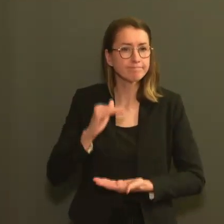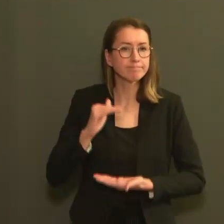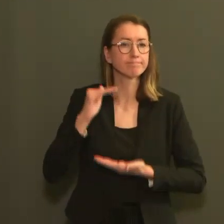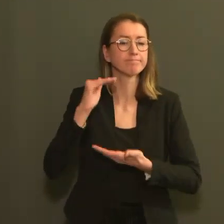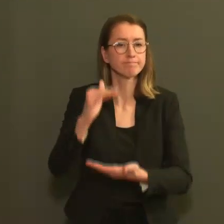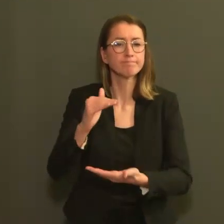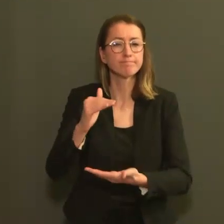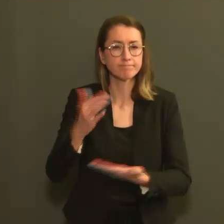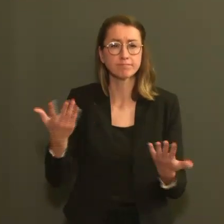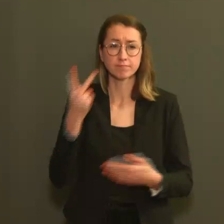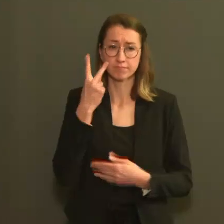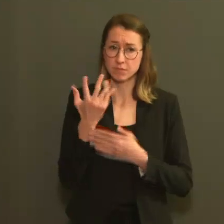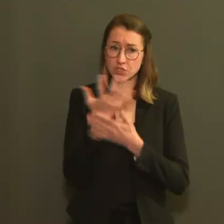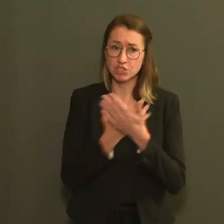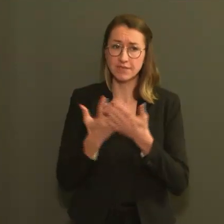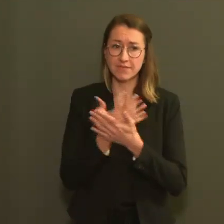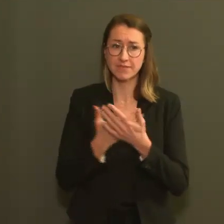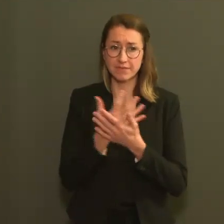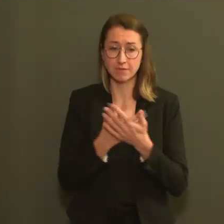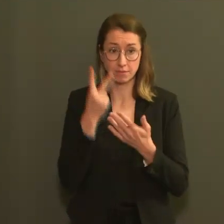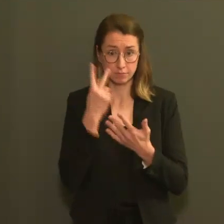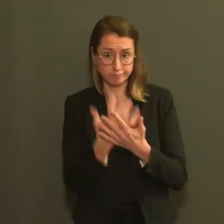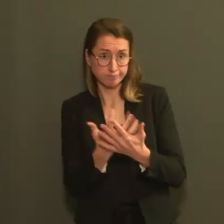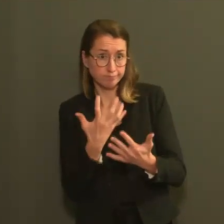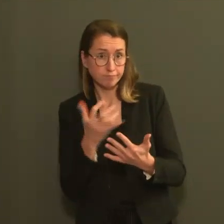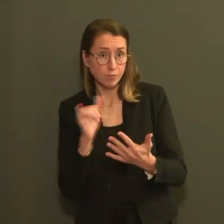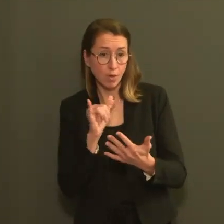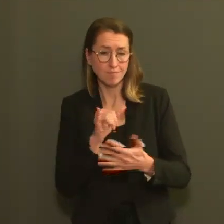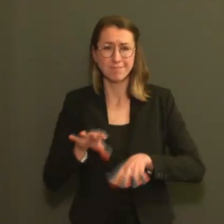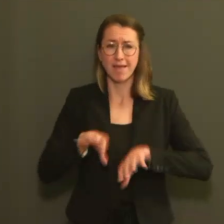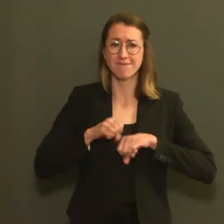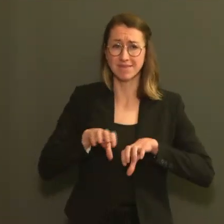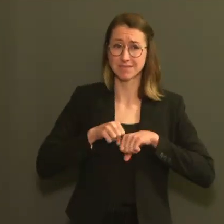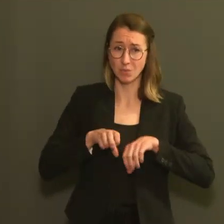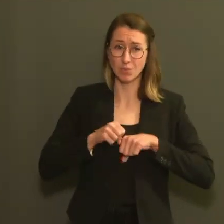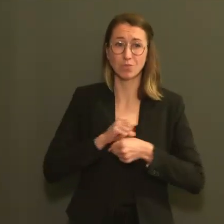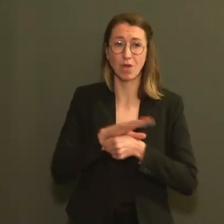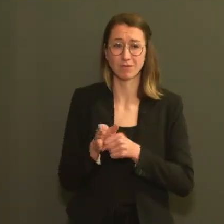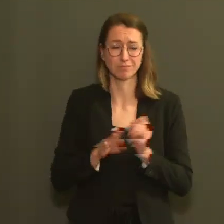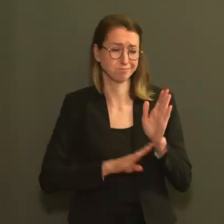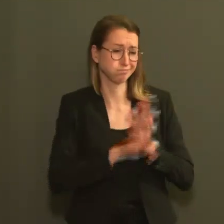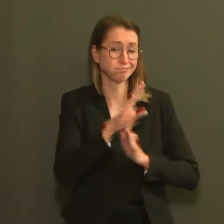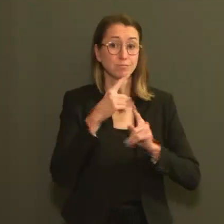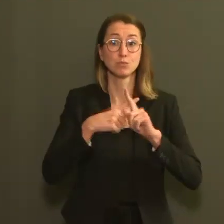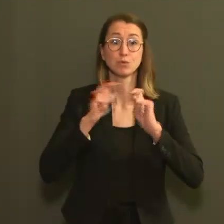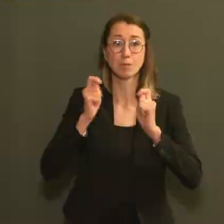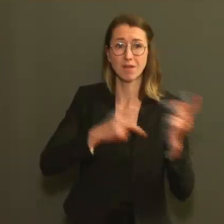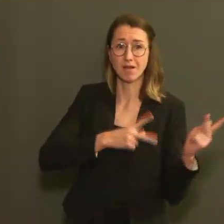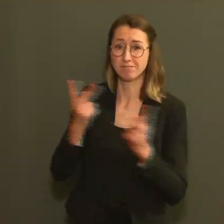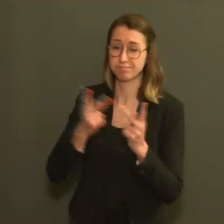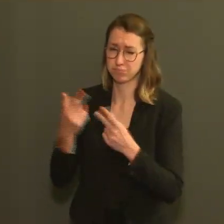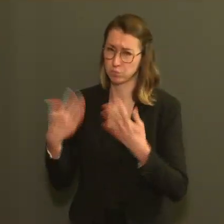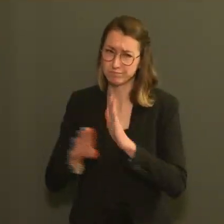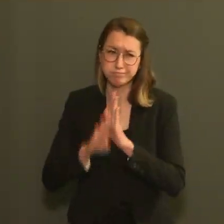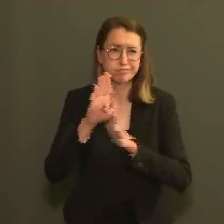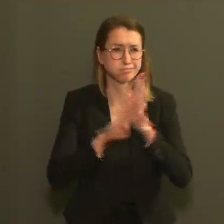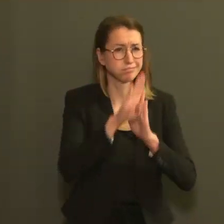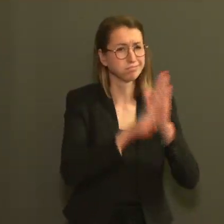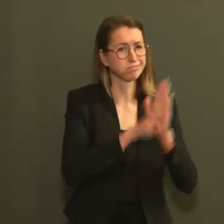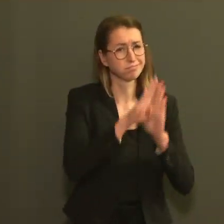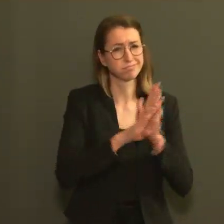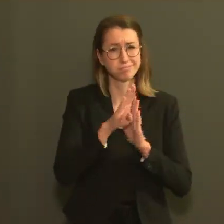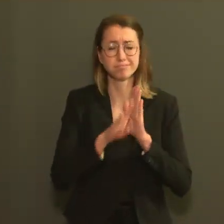nombre d'infections, que le nombre d'hospitalisations continue d'augmenter de manière alarmante. Au